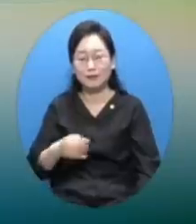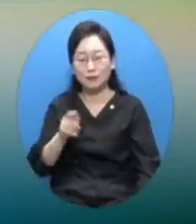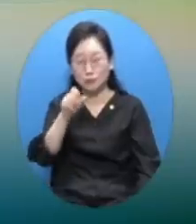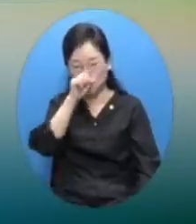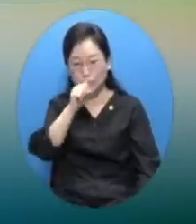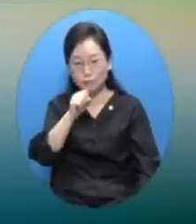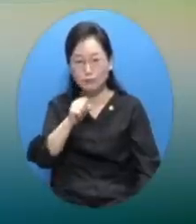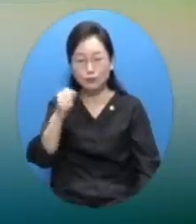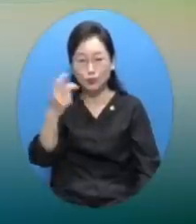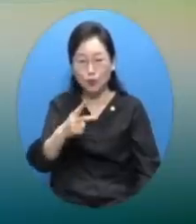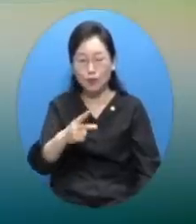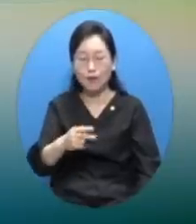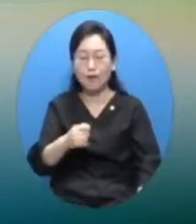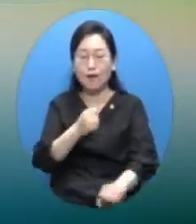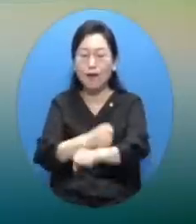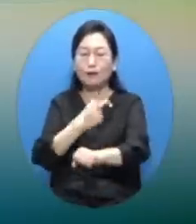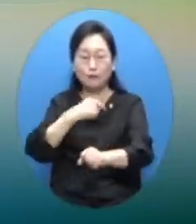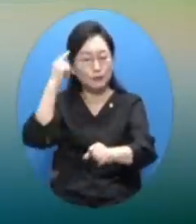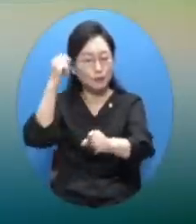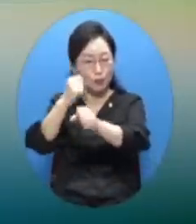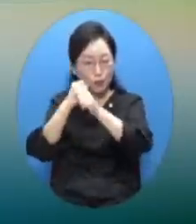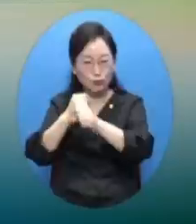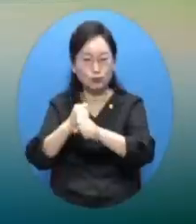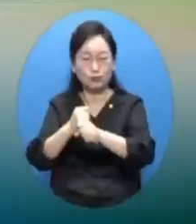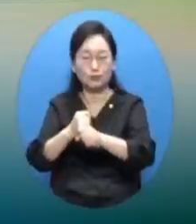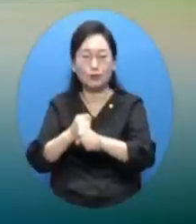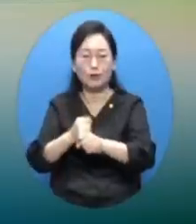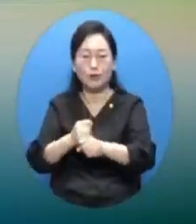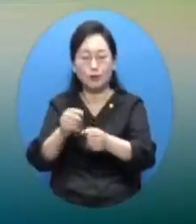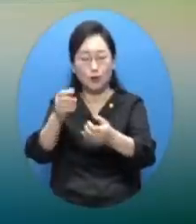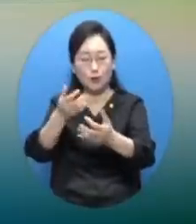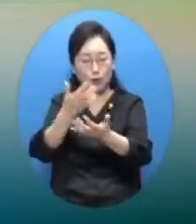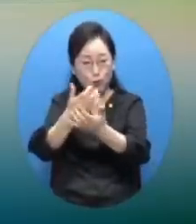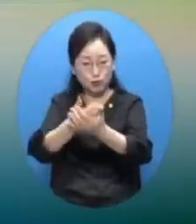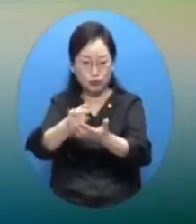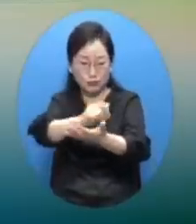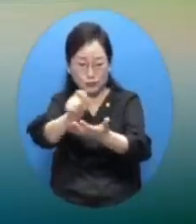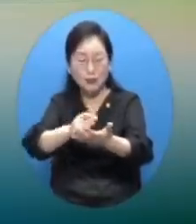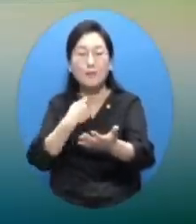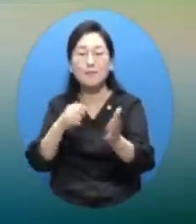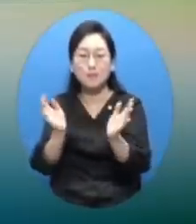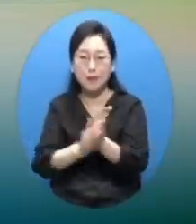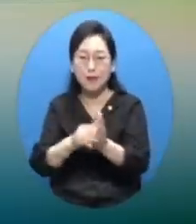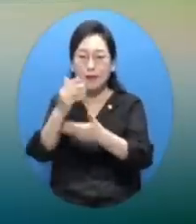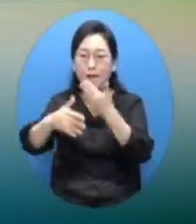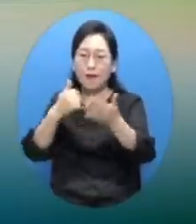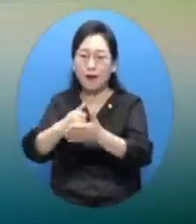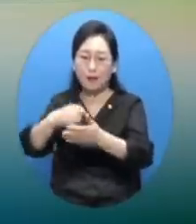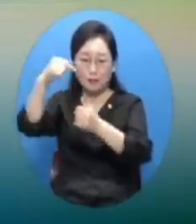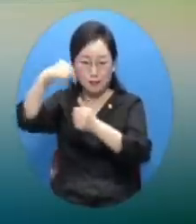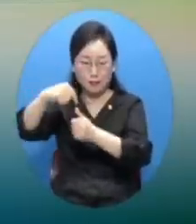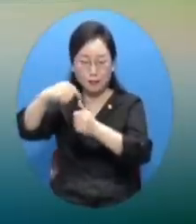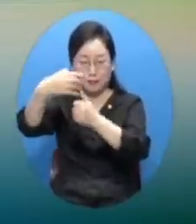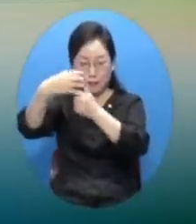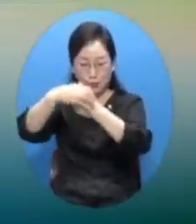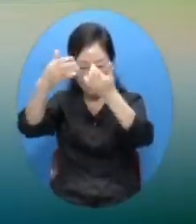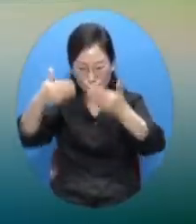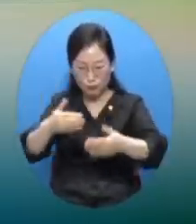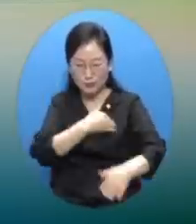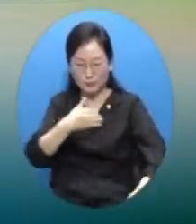좋았고 하고 싶은 연구도 하고 쓰고 싶은 논문도 많이 썼다. 하나님께서 내려준 소명을 다한 듯하여